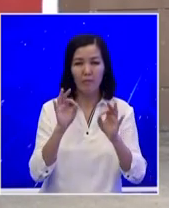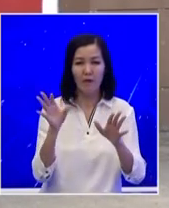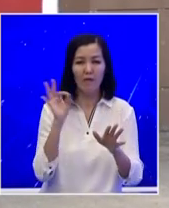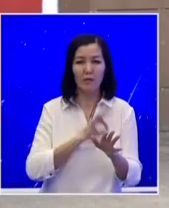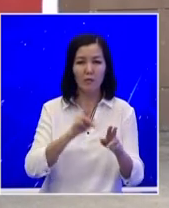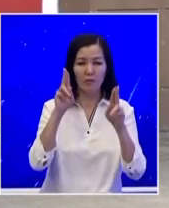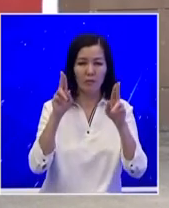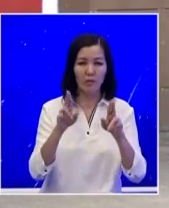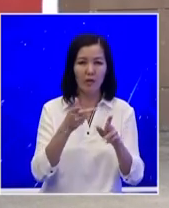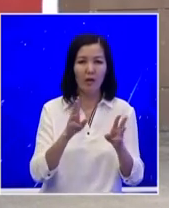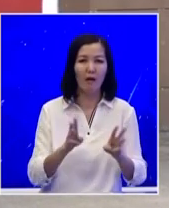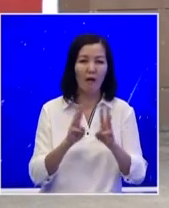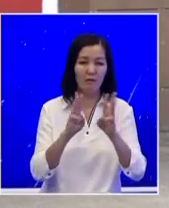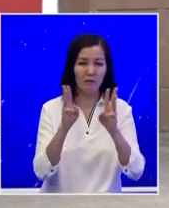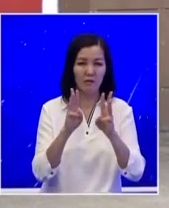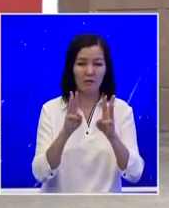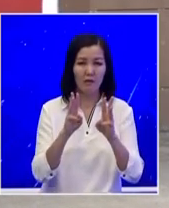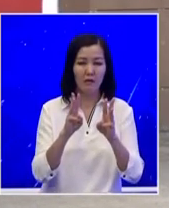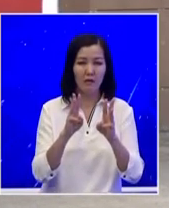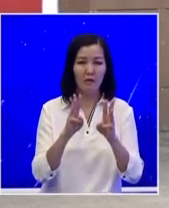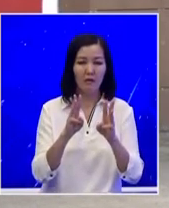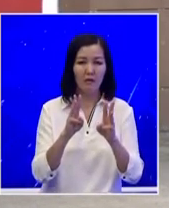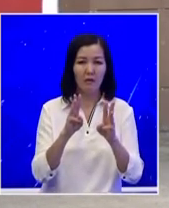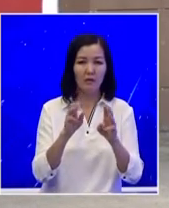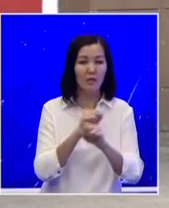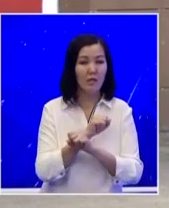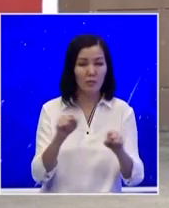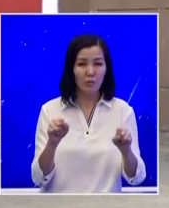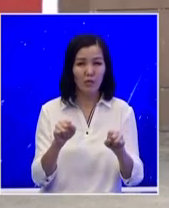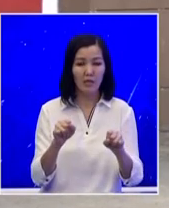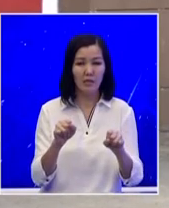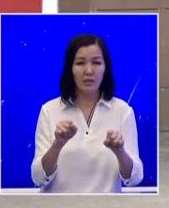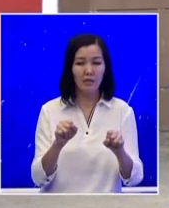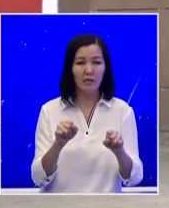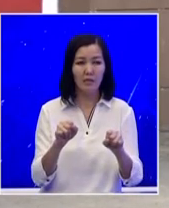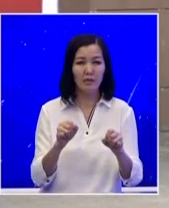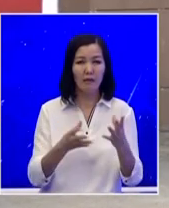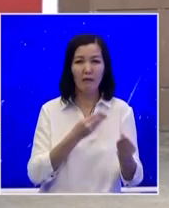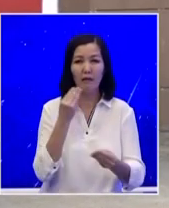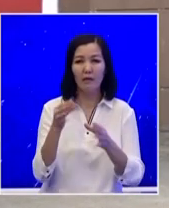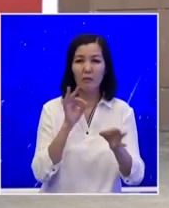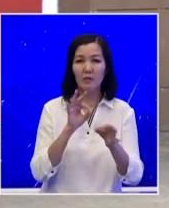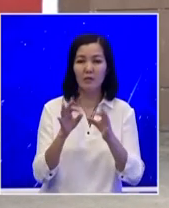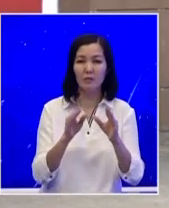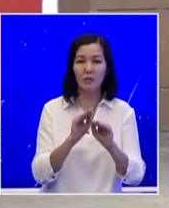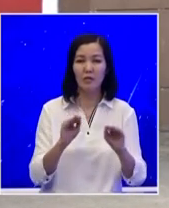газа в быту, не допускать игры со спичками